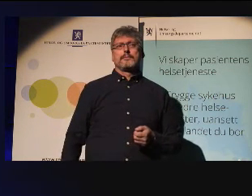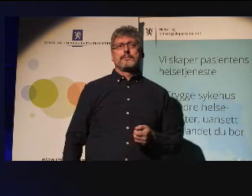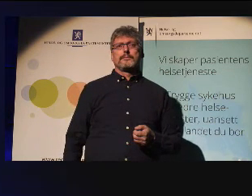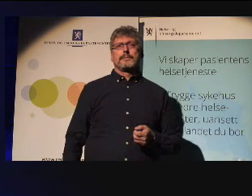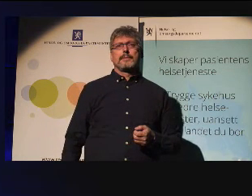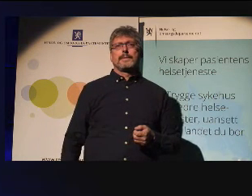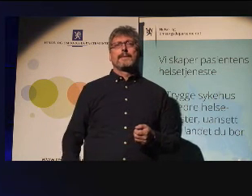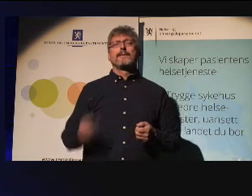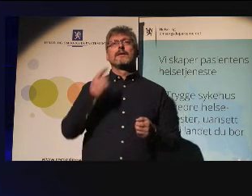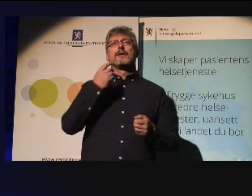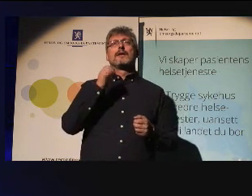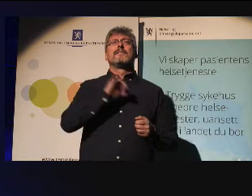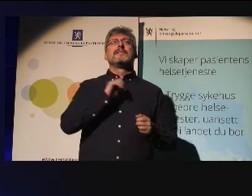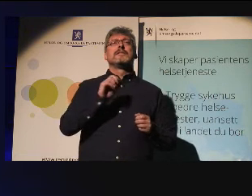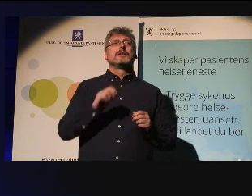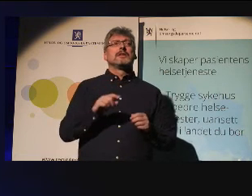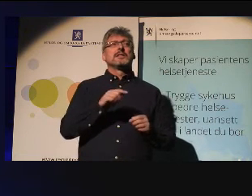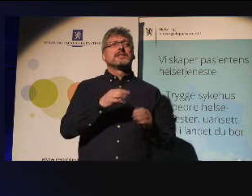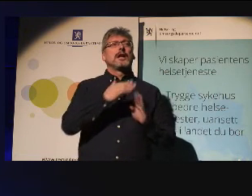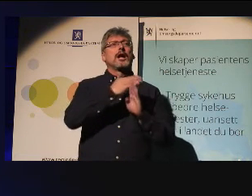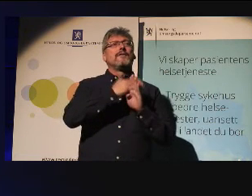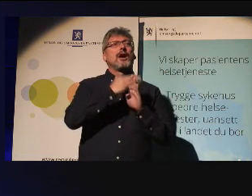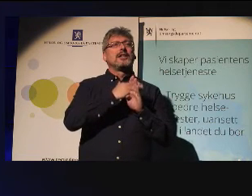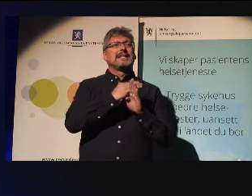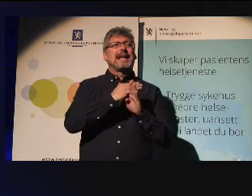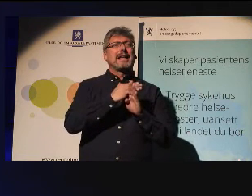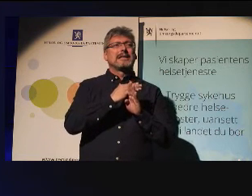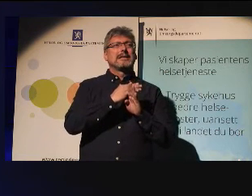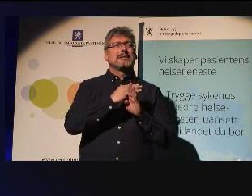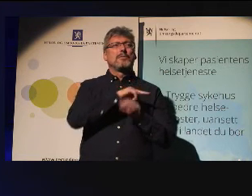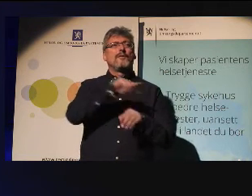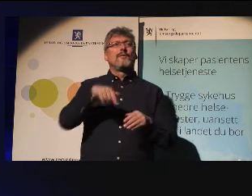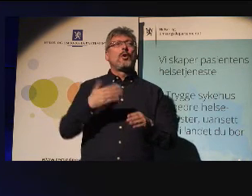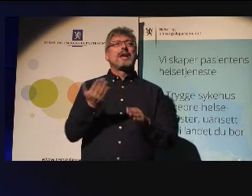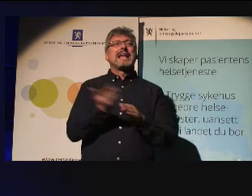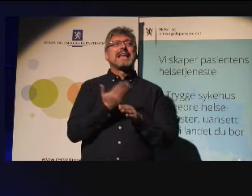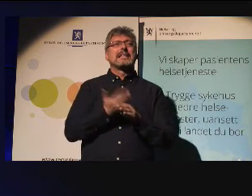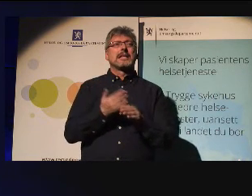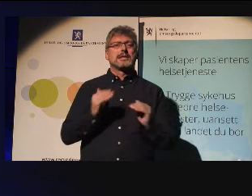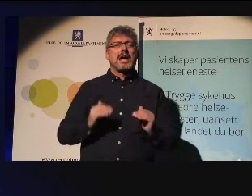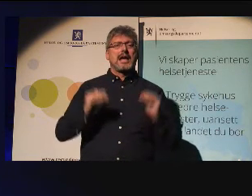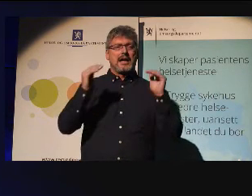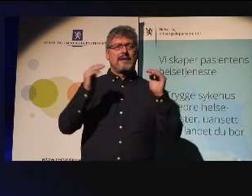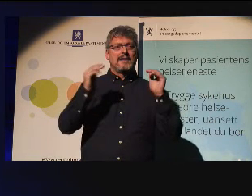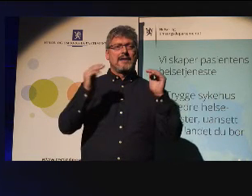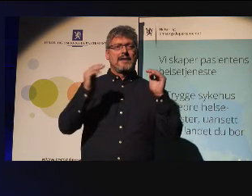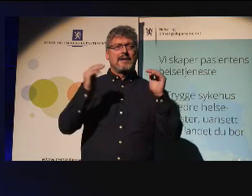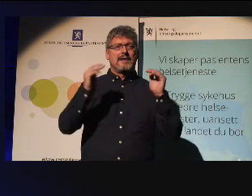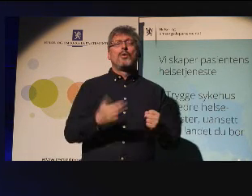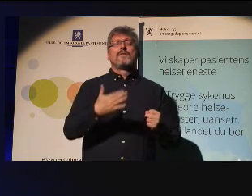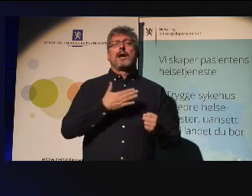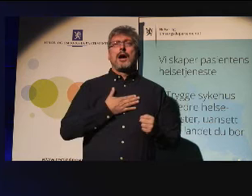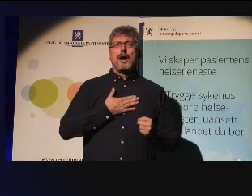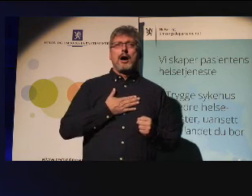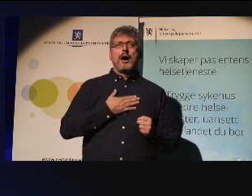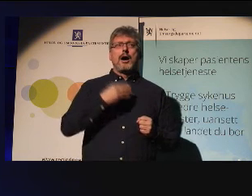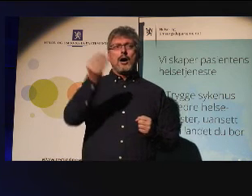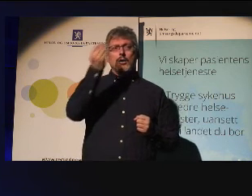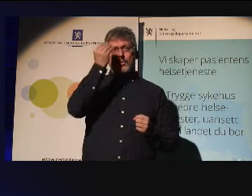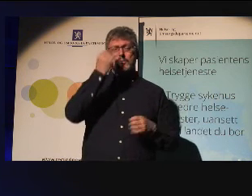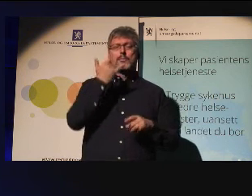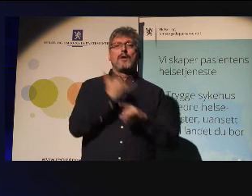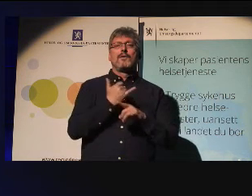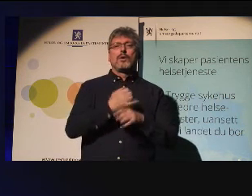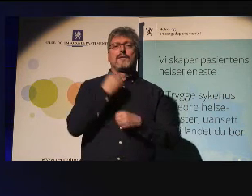Når vi skal lykkes med å heve kvaliteten på tjenestene våre, så vi rett og slett nødt til å ha kunnskap om hvordan de